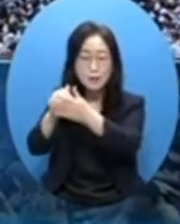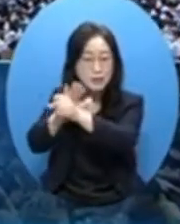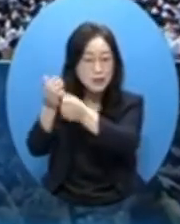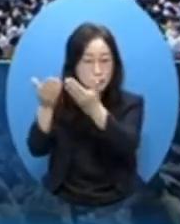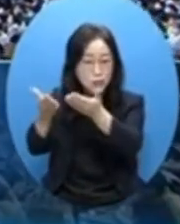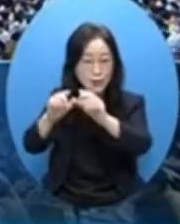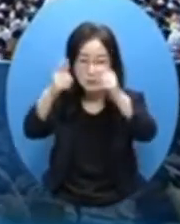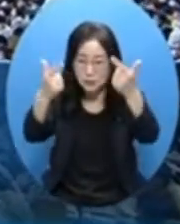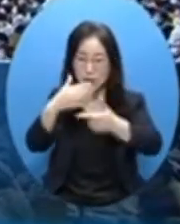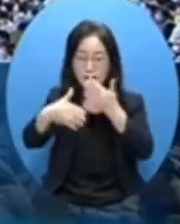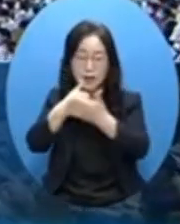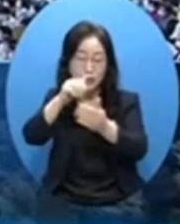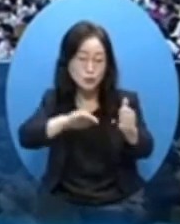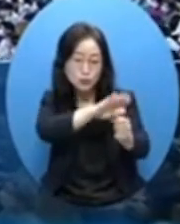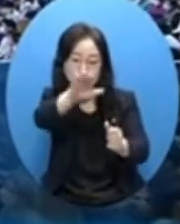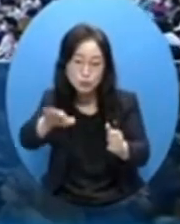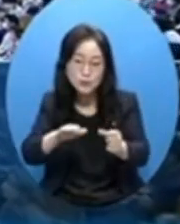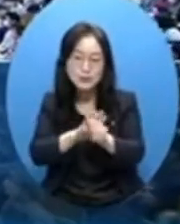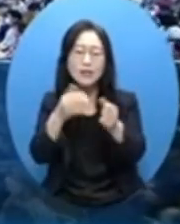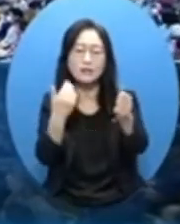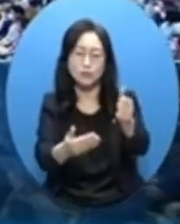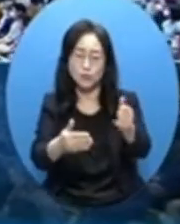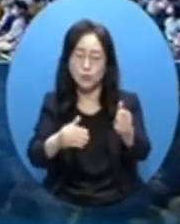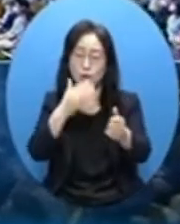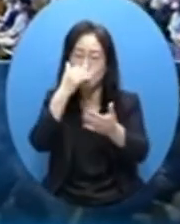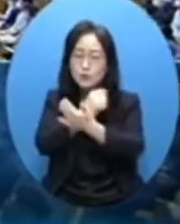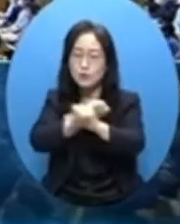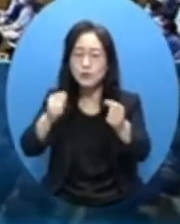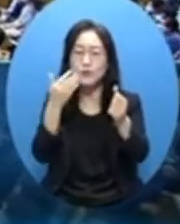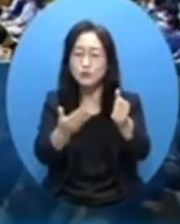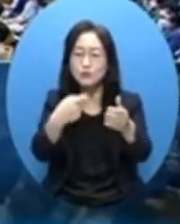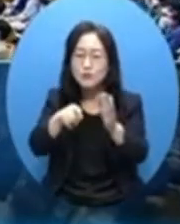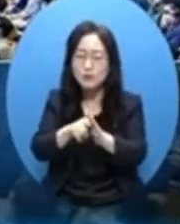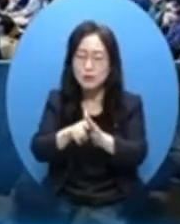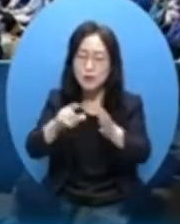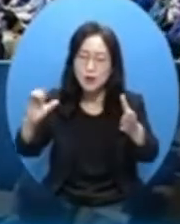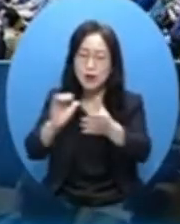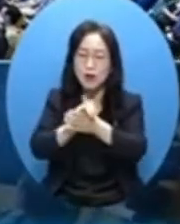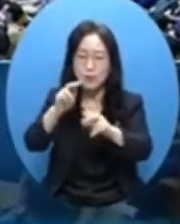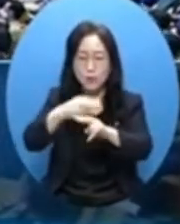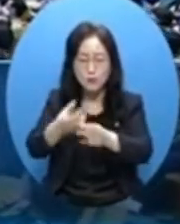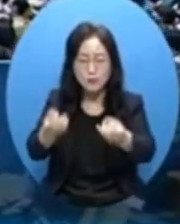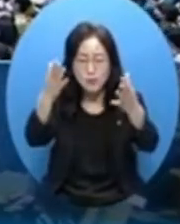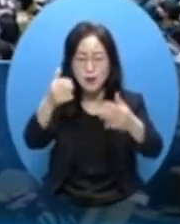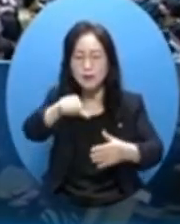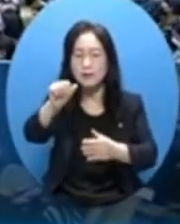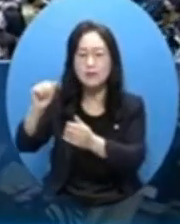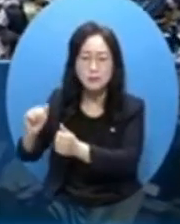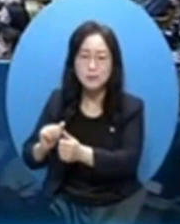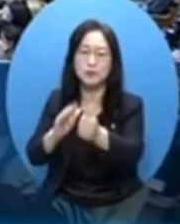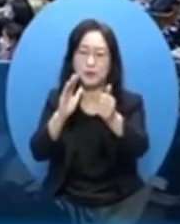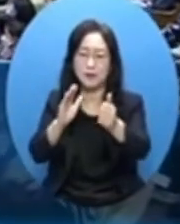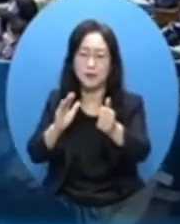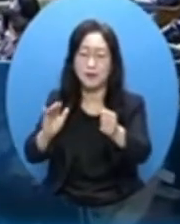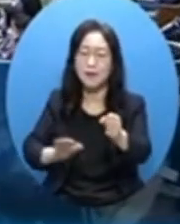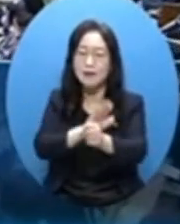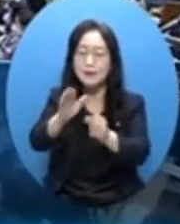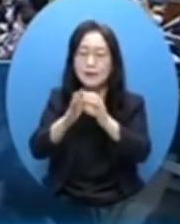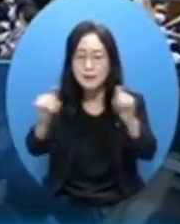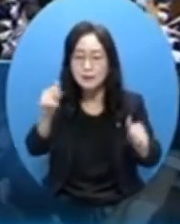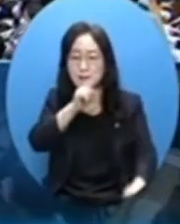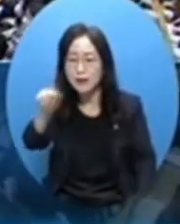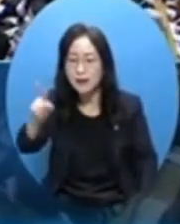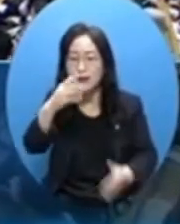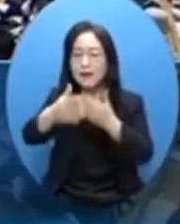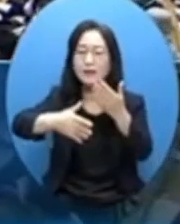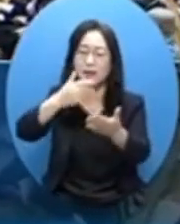아니요 하나님이 우리를 사랑하사 우리 죄를 속하기 위하여 화목제물로 그 아들을 보내셨습니다. 사랑하는 자들아 하나님이